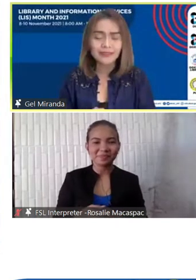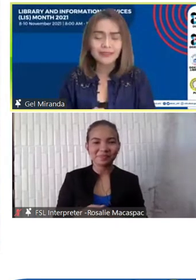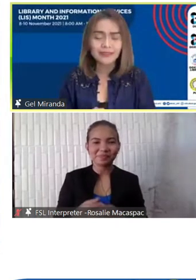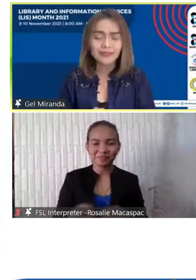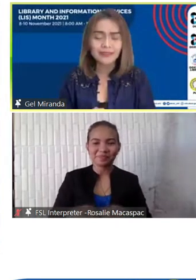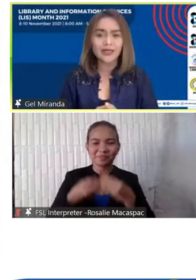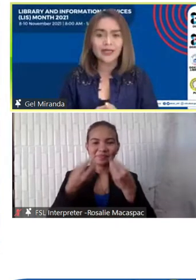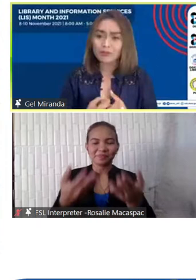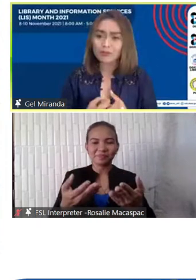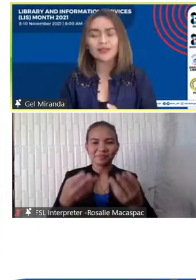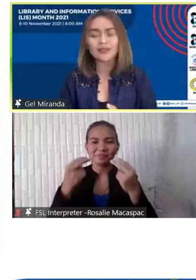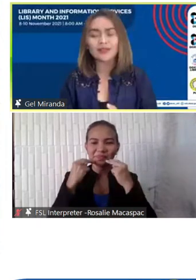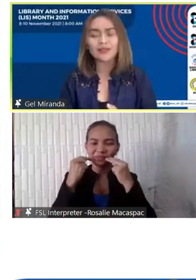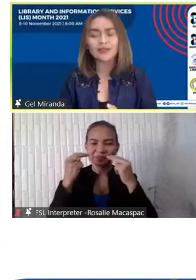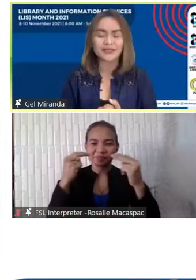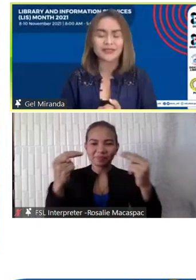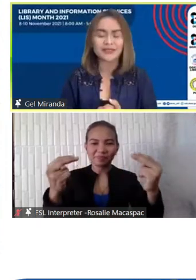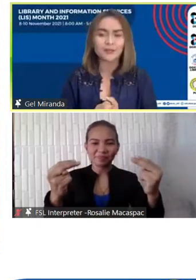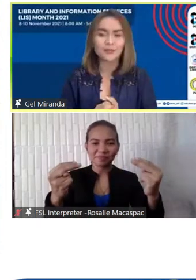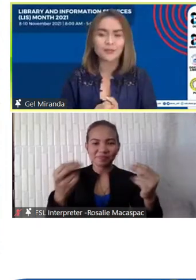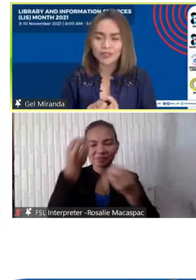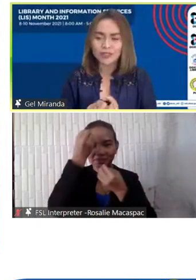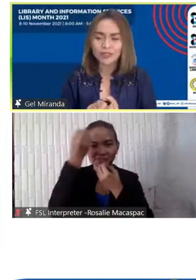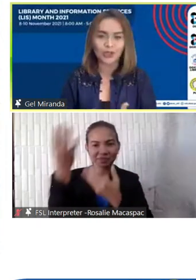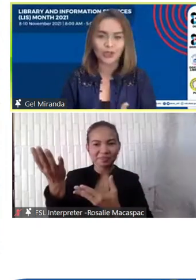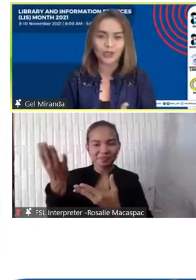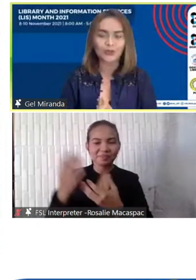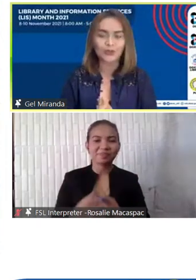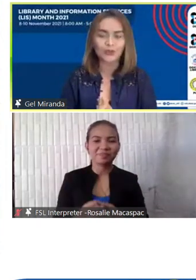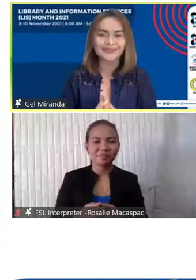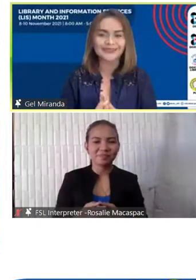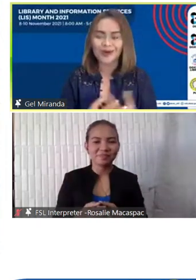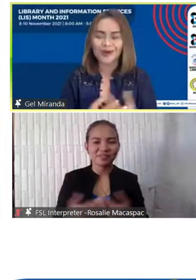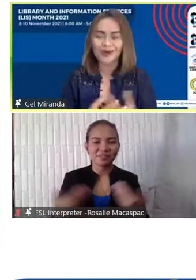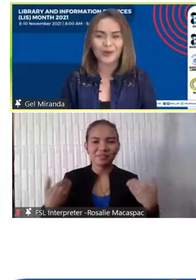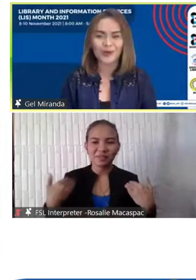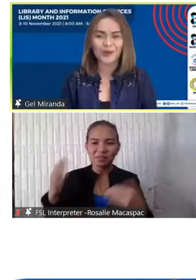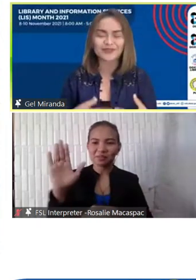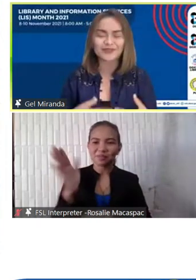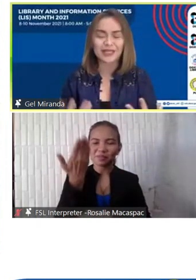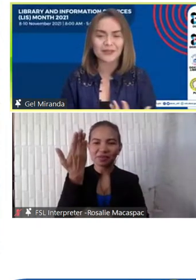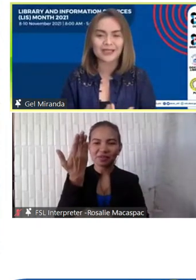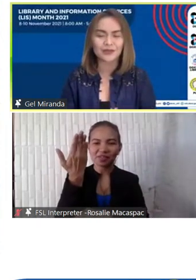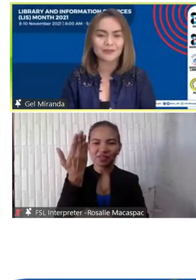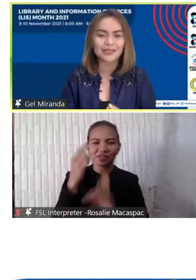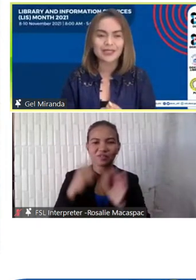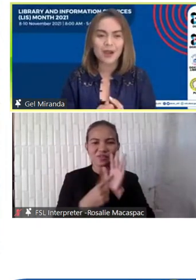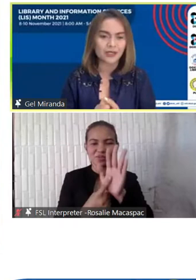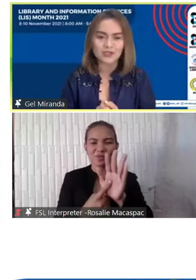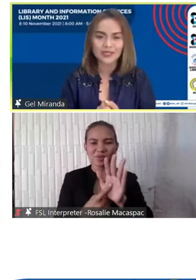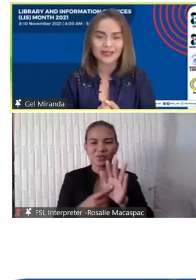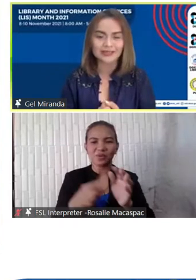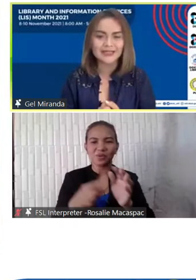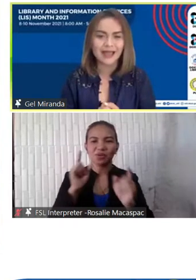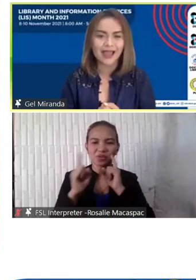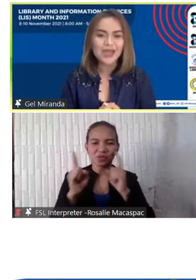balita at impormasyon, and meron akong morning show and talk show, entertainment, iba't ibang personalities na yung